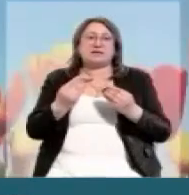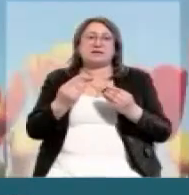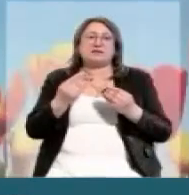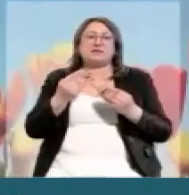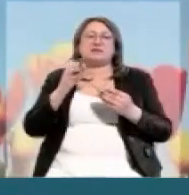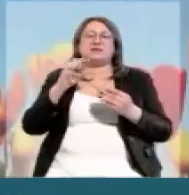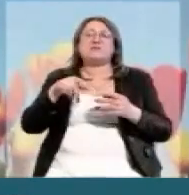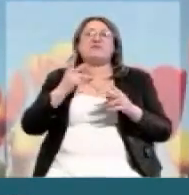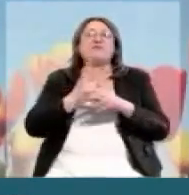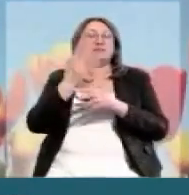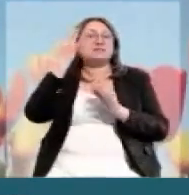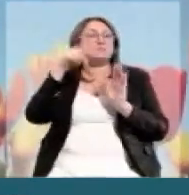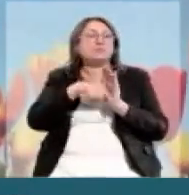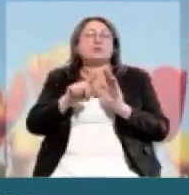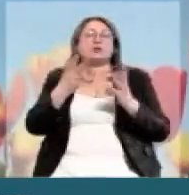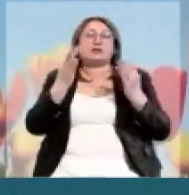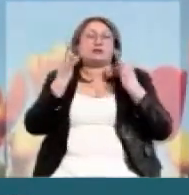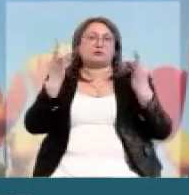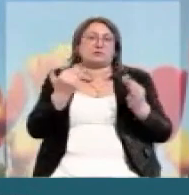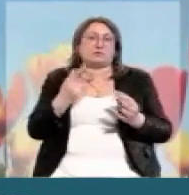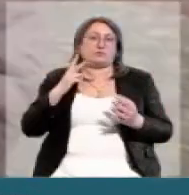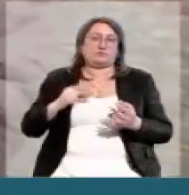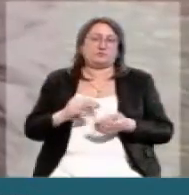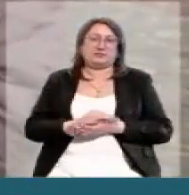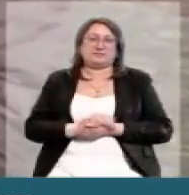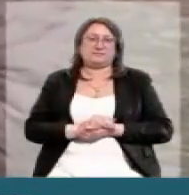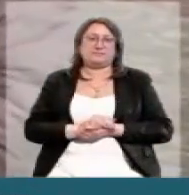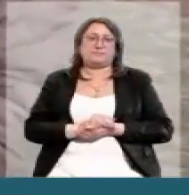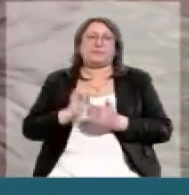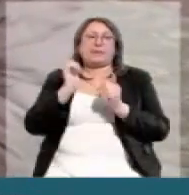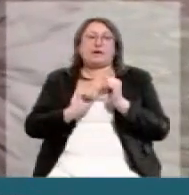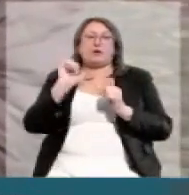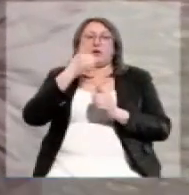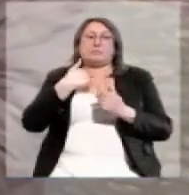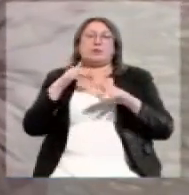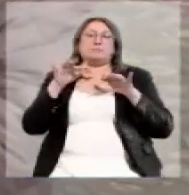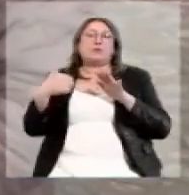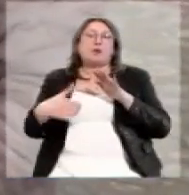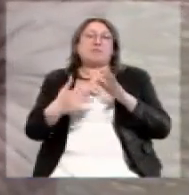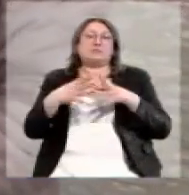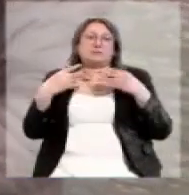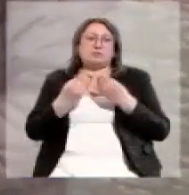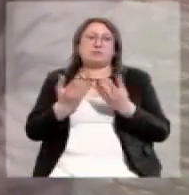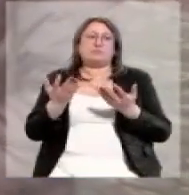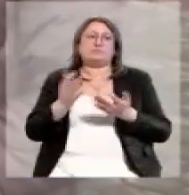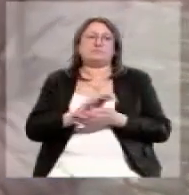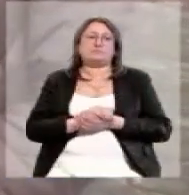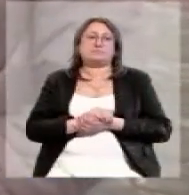Иманбаевых символичен вдвойне. Он стал днем рождения их малышки. Каждый год мы гуляем с семьей. Ну еще мама у нас